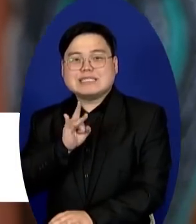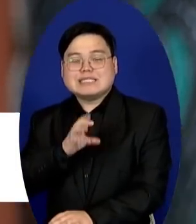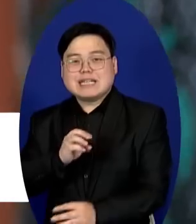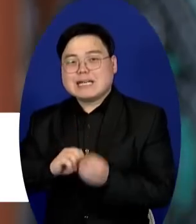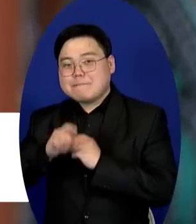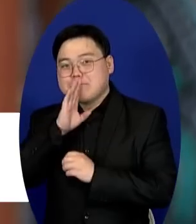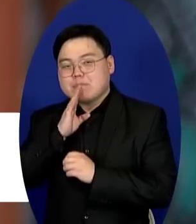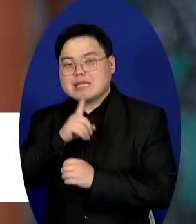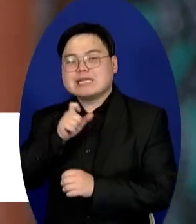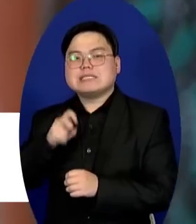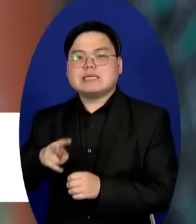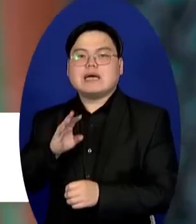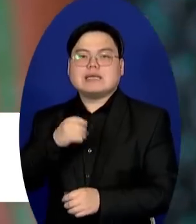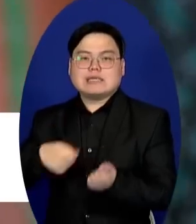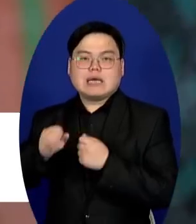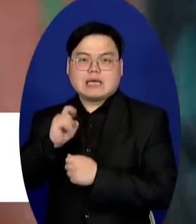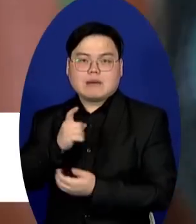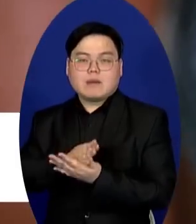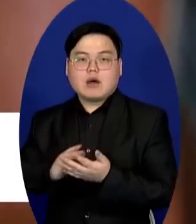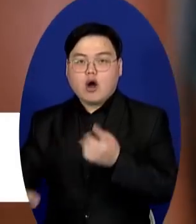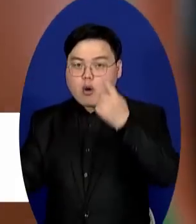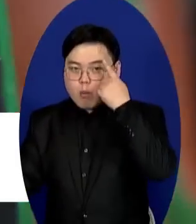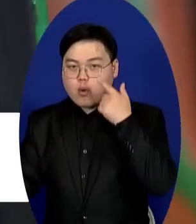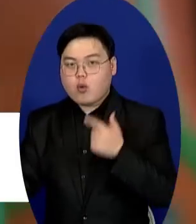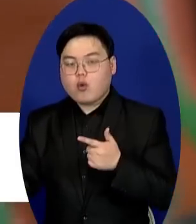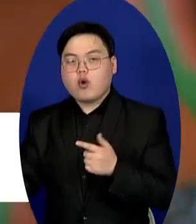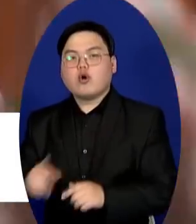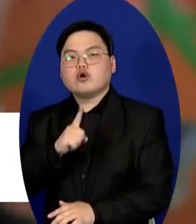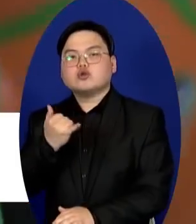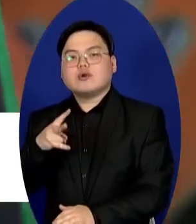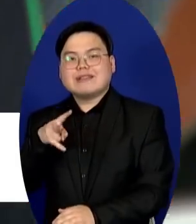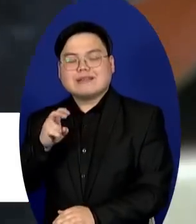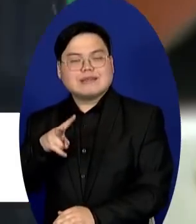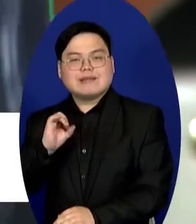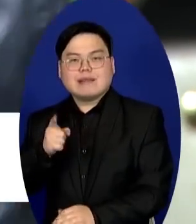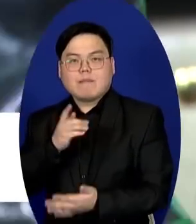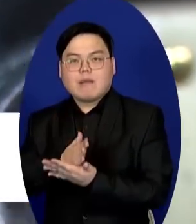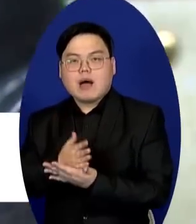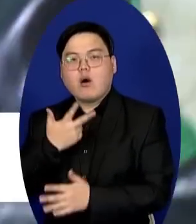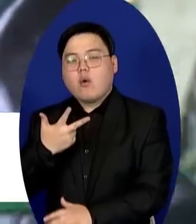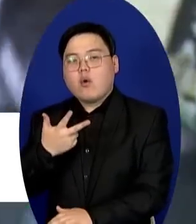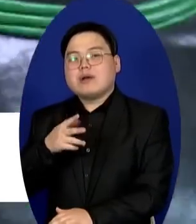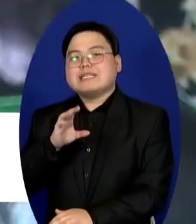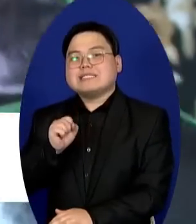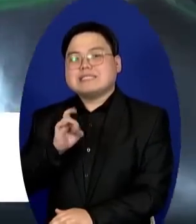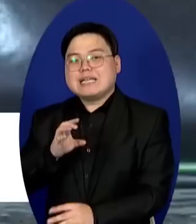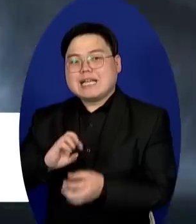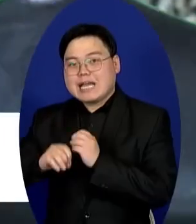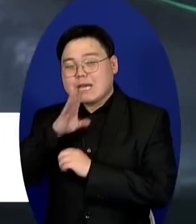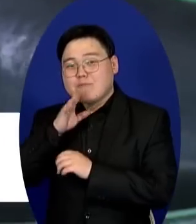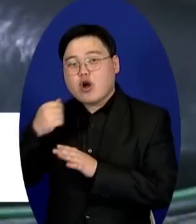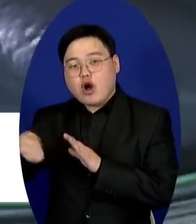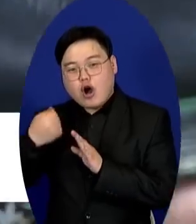одоо зах зээл дээр зөндөө бай. Ганц Монгол гутлын онцлог чи энэ зулагтай гурван сарстай ингэж ойгдчихэж энэ Монголын чинь